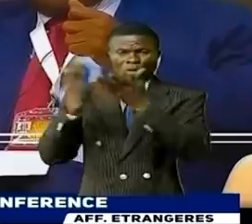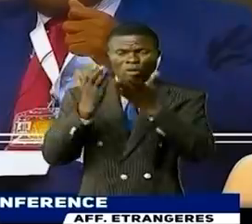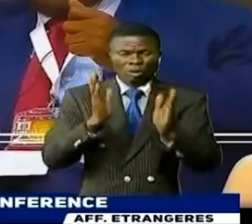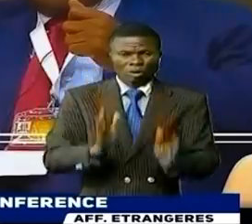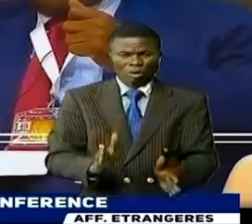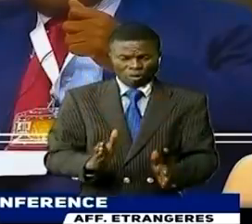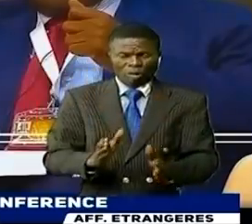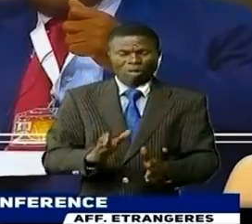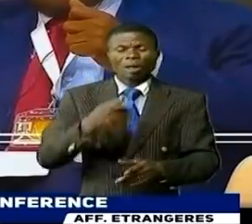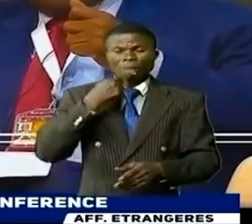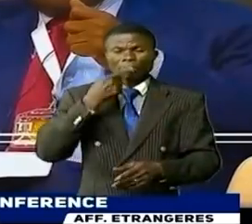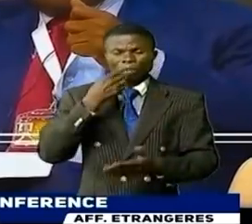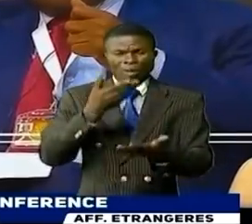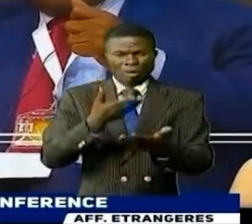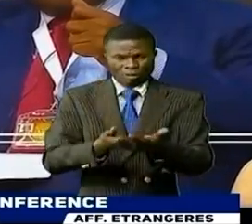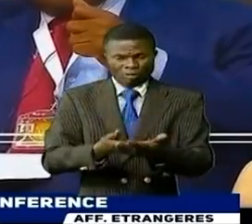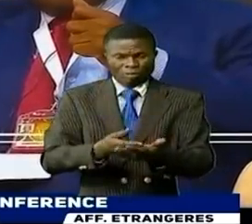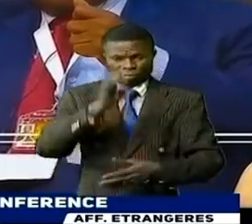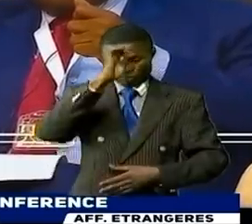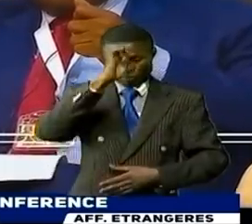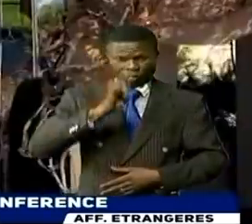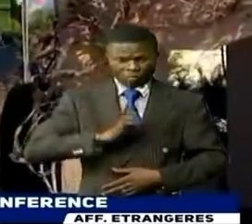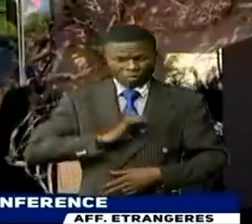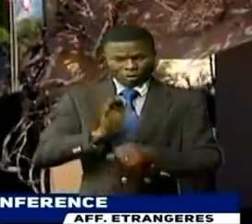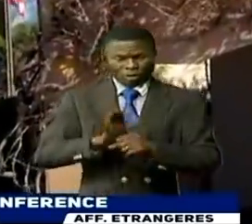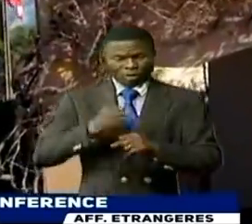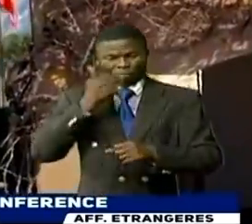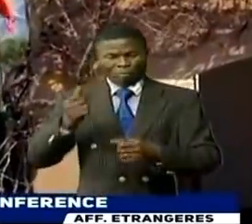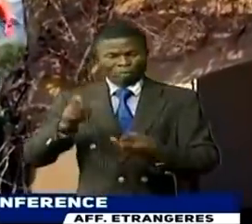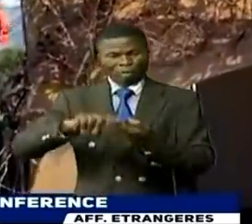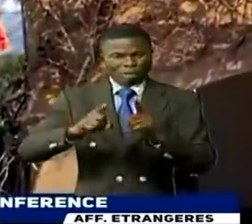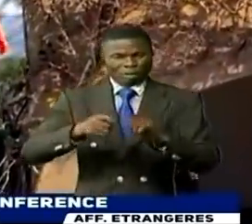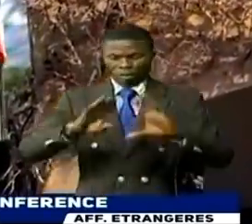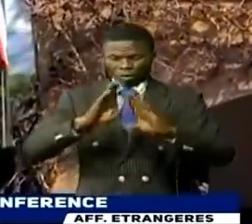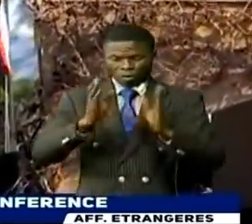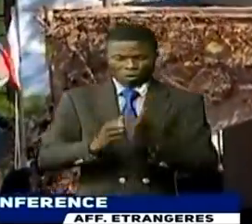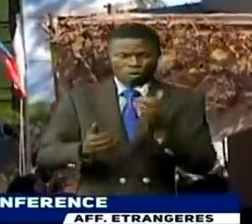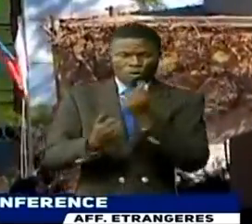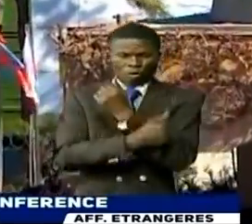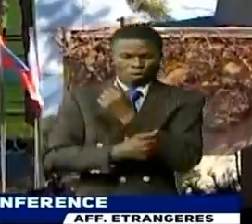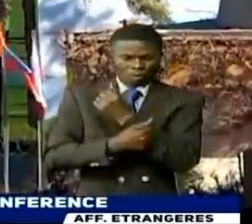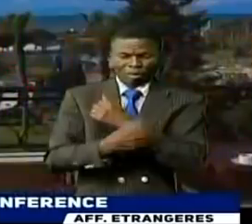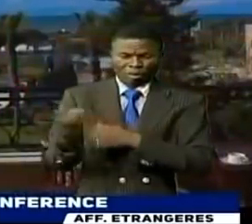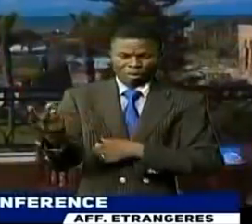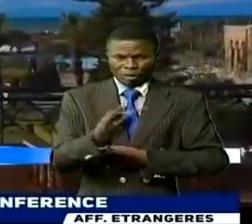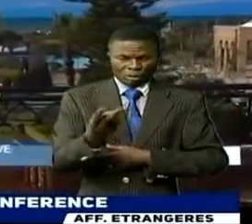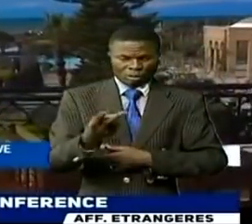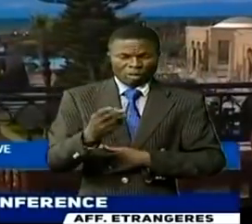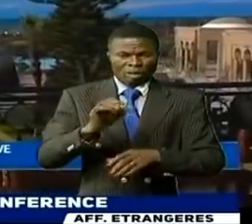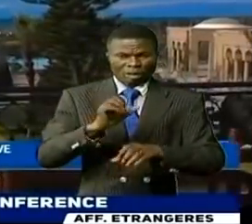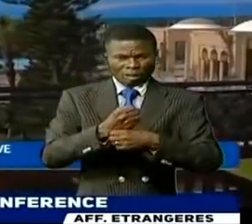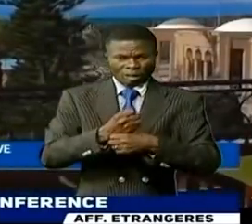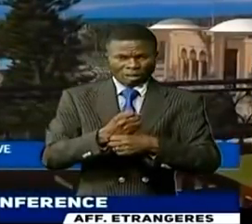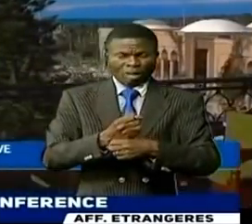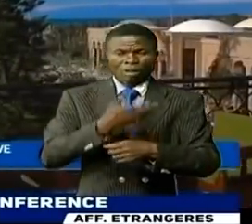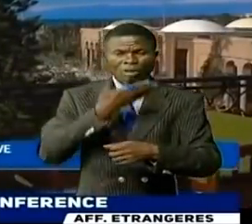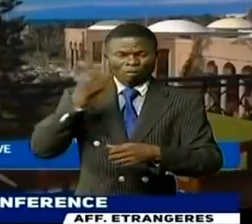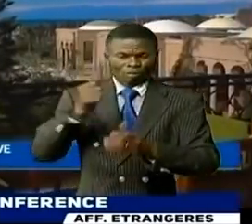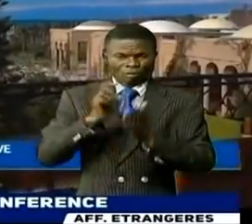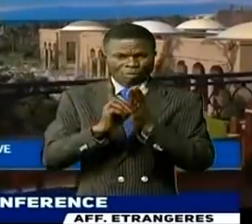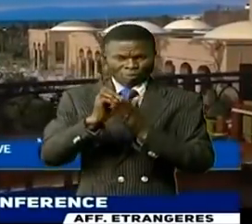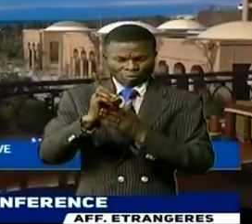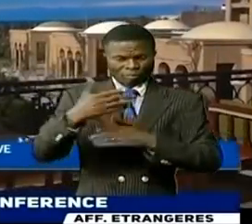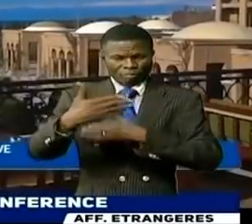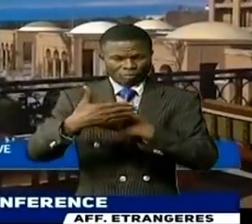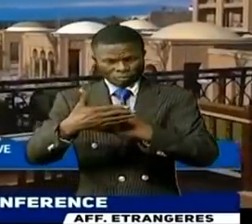avaient été signés. L'excellence des relations entre les deux États doit être entretenue afin de créer des véritables canaux de